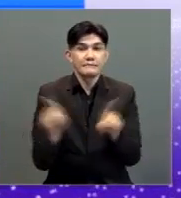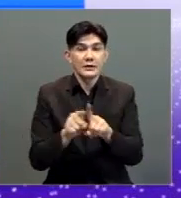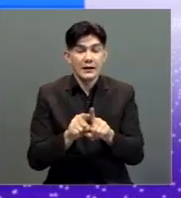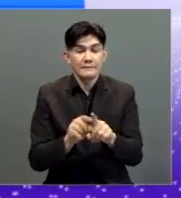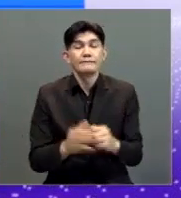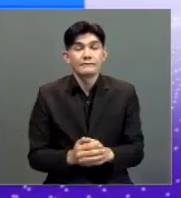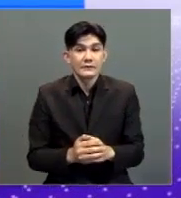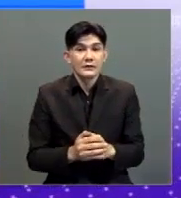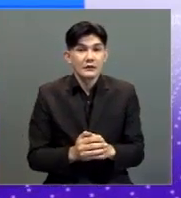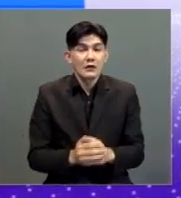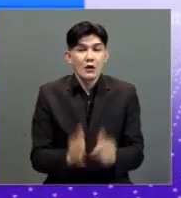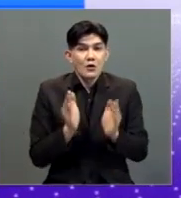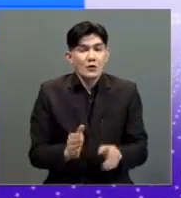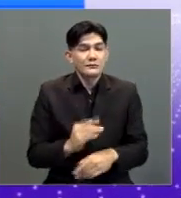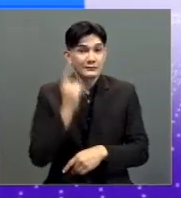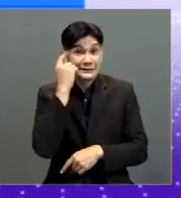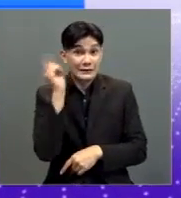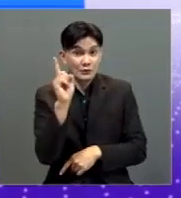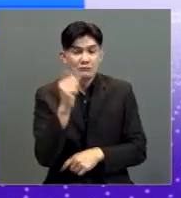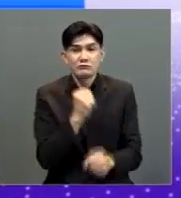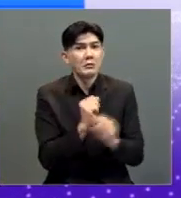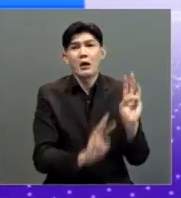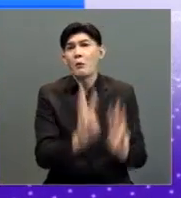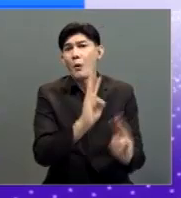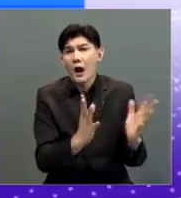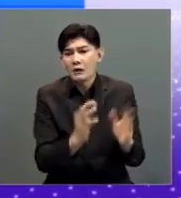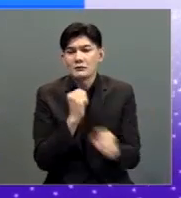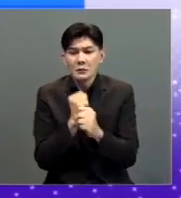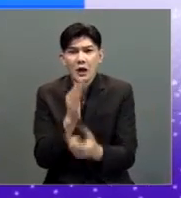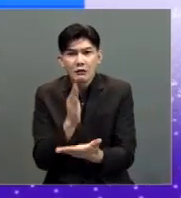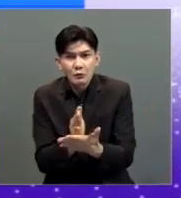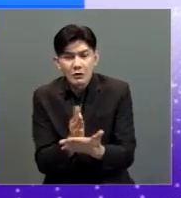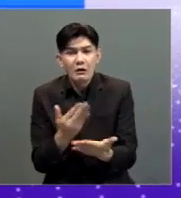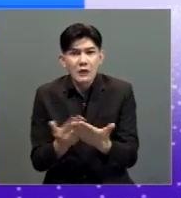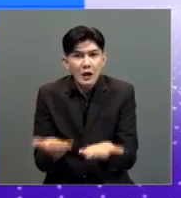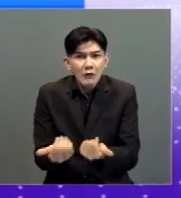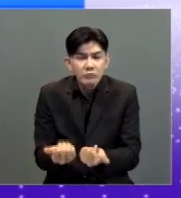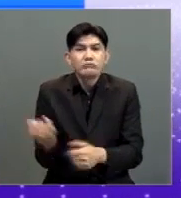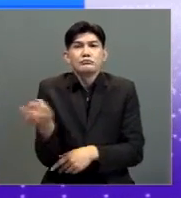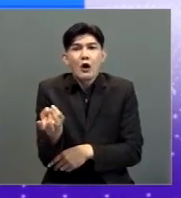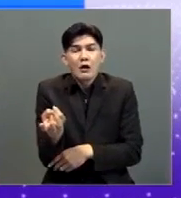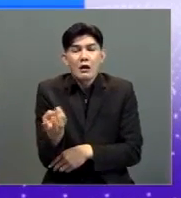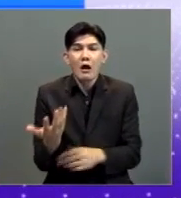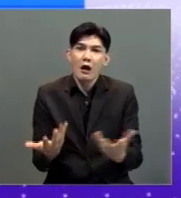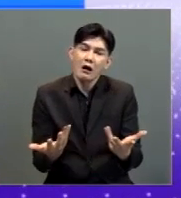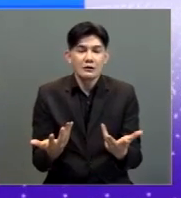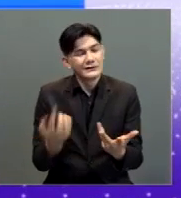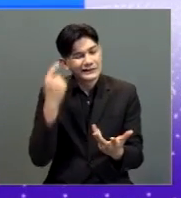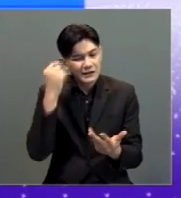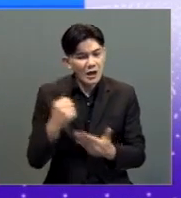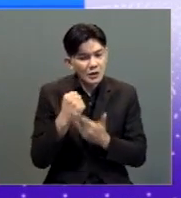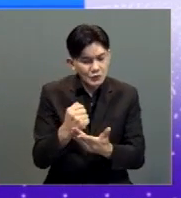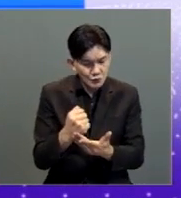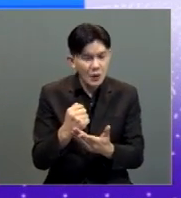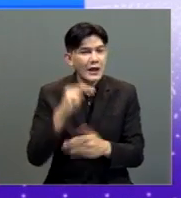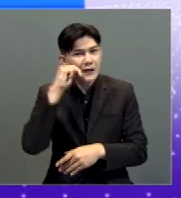แต่ในขณะเดียวกันหลายคนก็ตกงานบ้างพักงานบ้างรายรับลดลงก็เลยทำให้รู้สึกว่าถ้าเรามาช่วยเรื่องของ